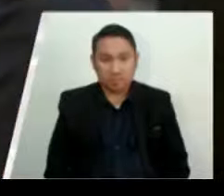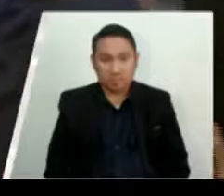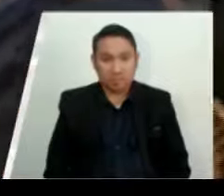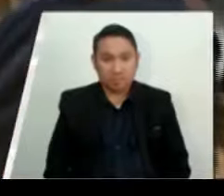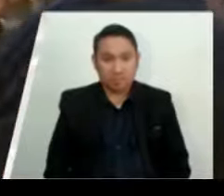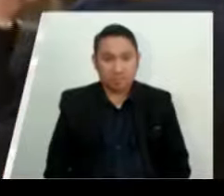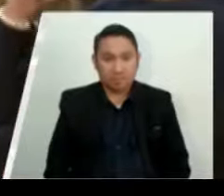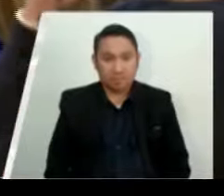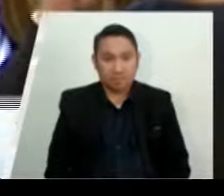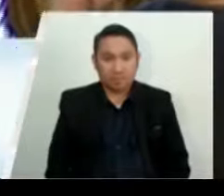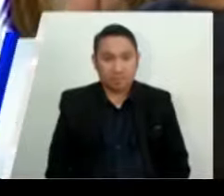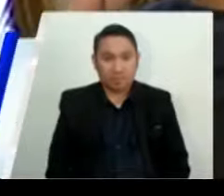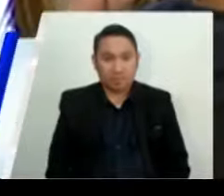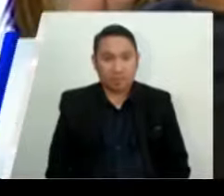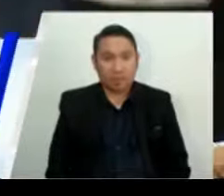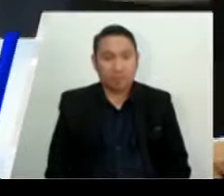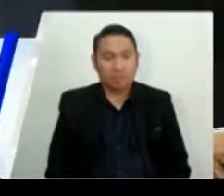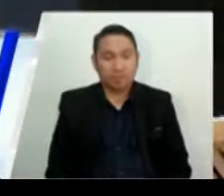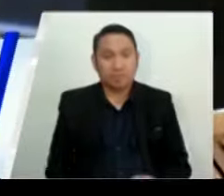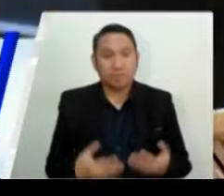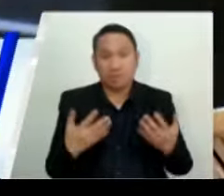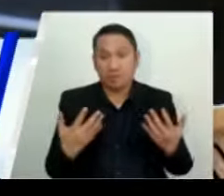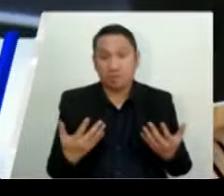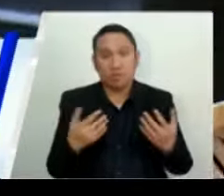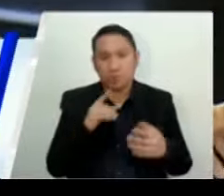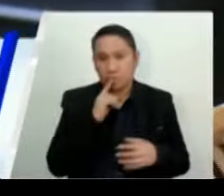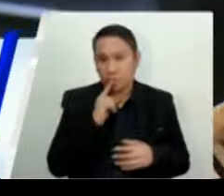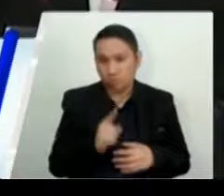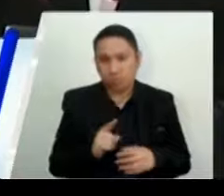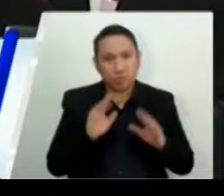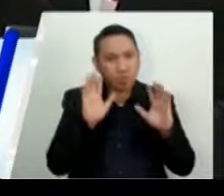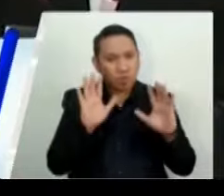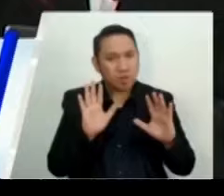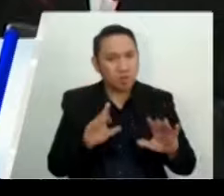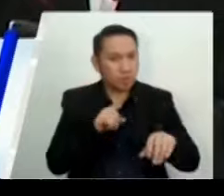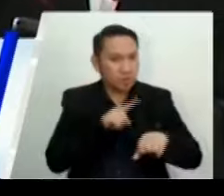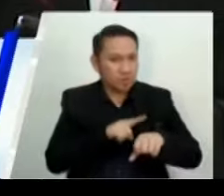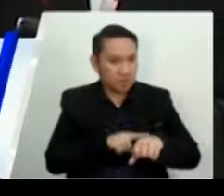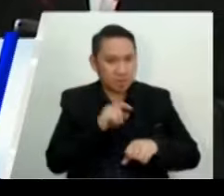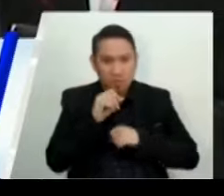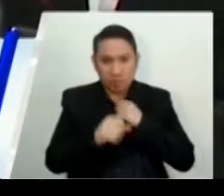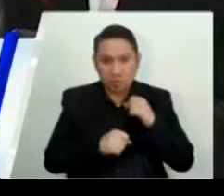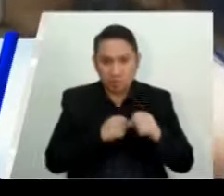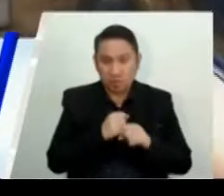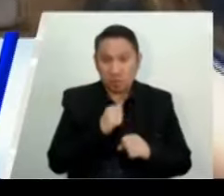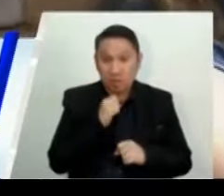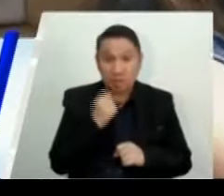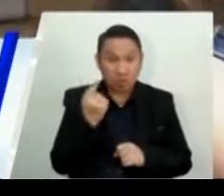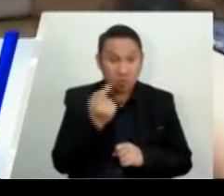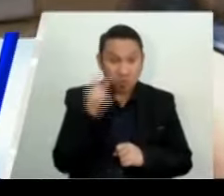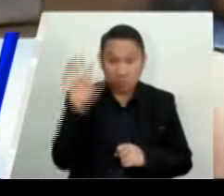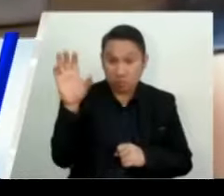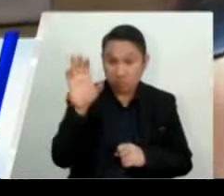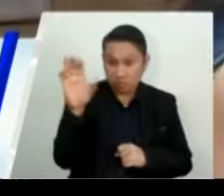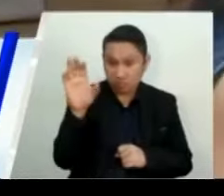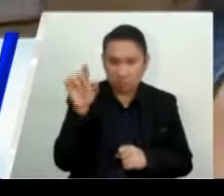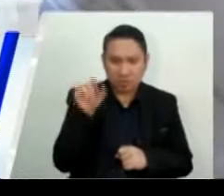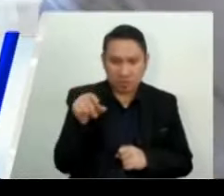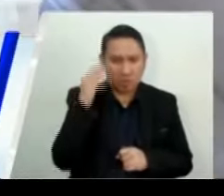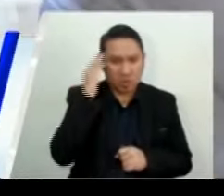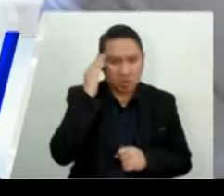Truly, it's the most wonderful time of the year. Bukod sa Christmas, it's just around the corner.